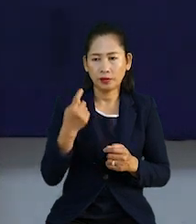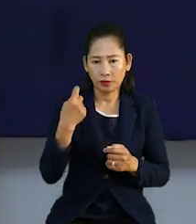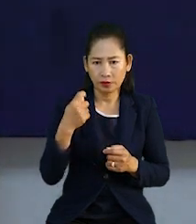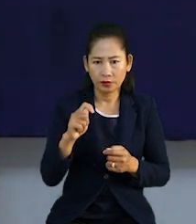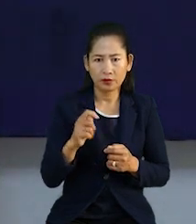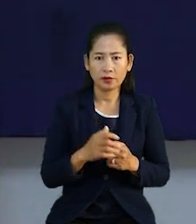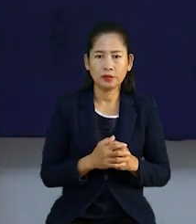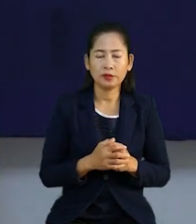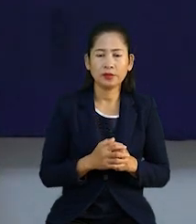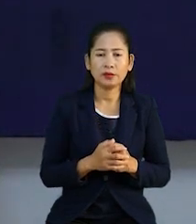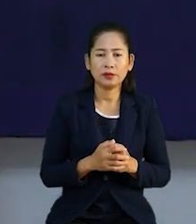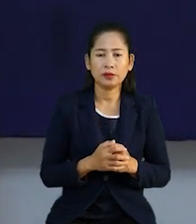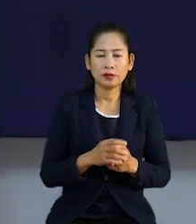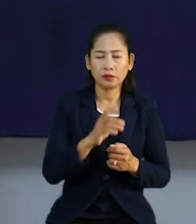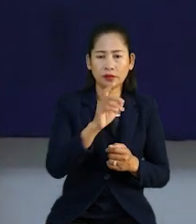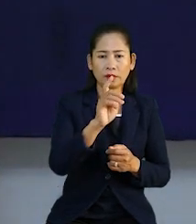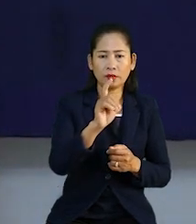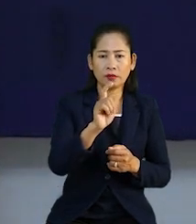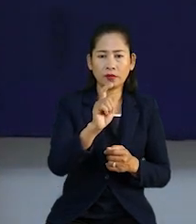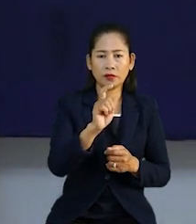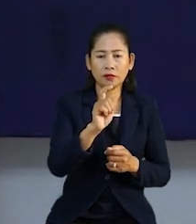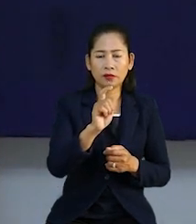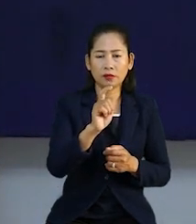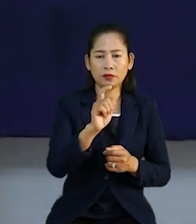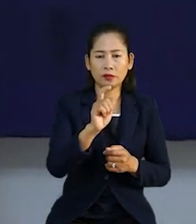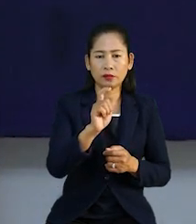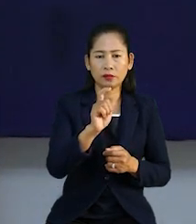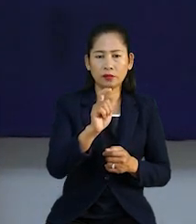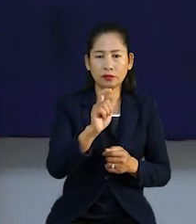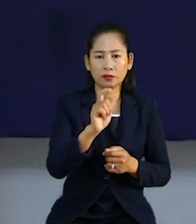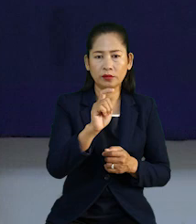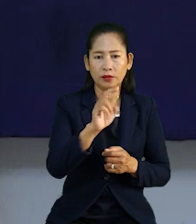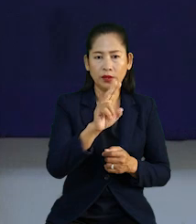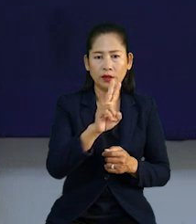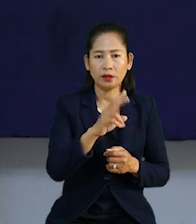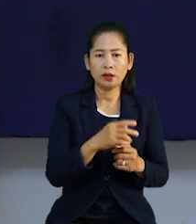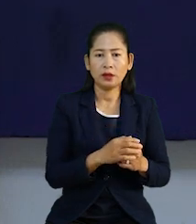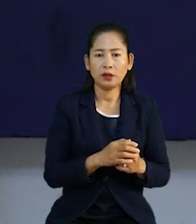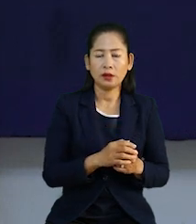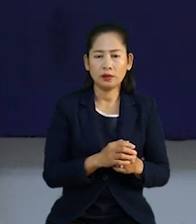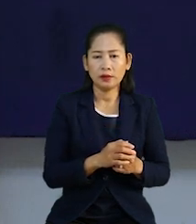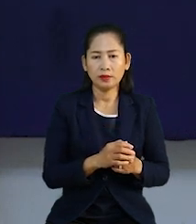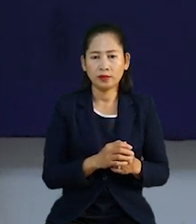Chà, cho lùm hạt khó, pi tống nó con,